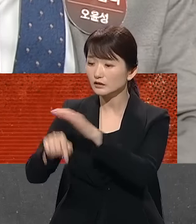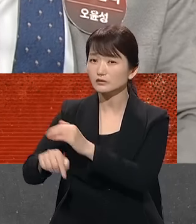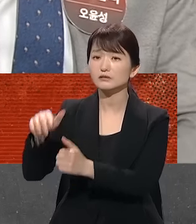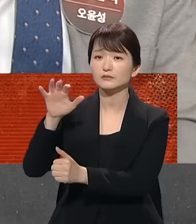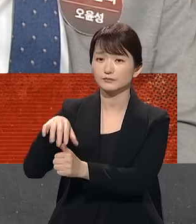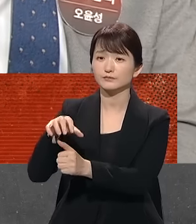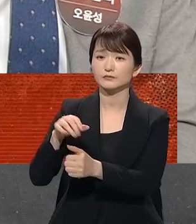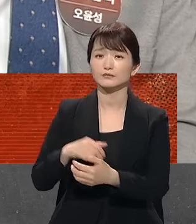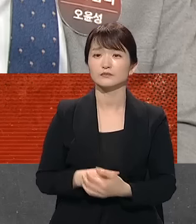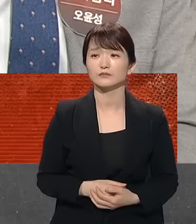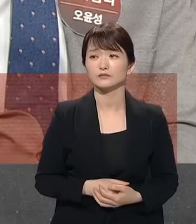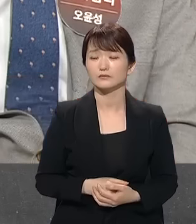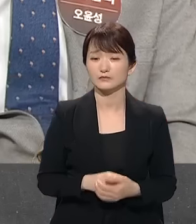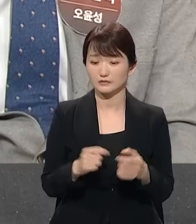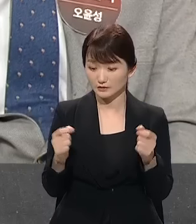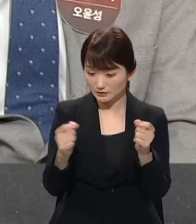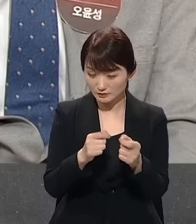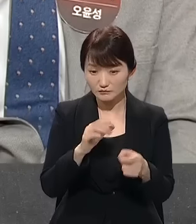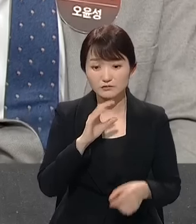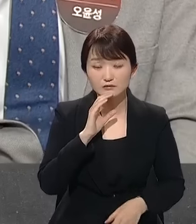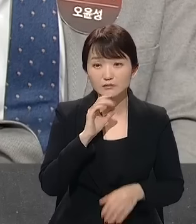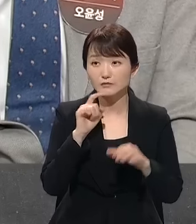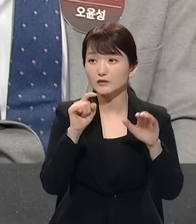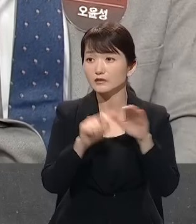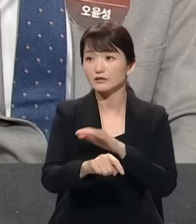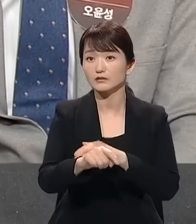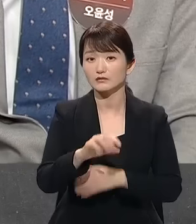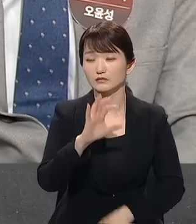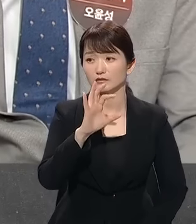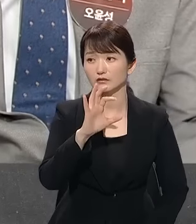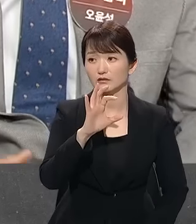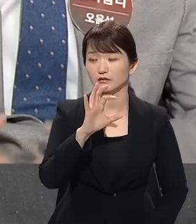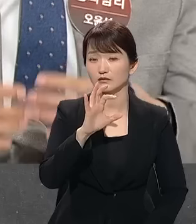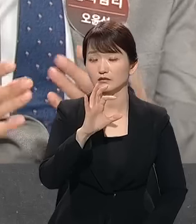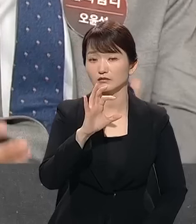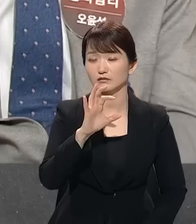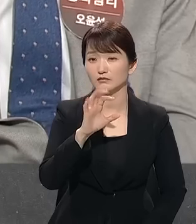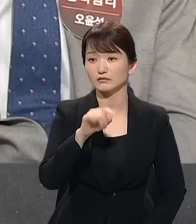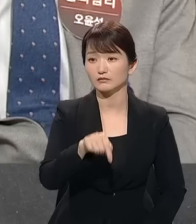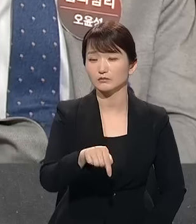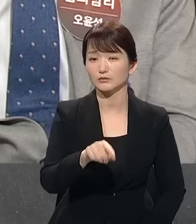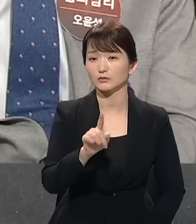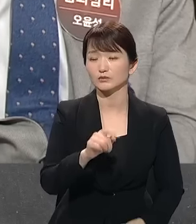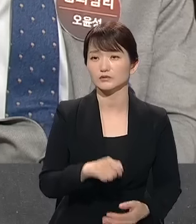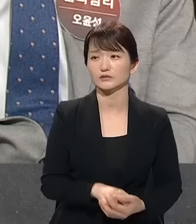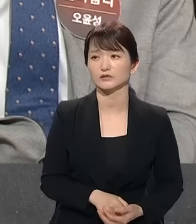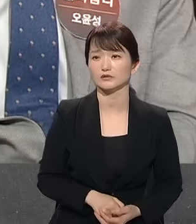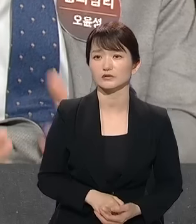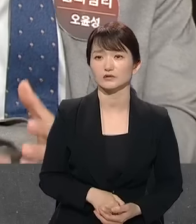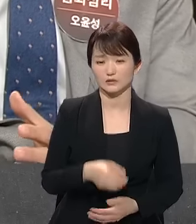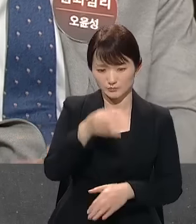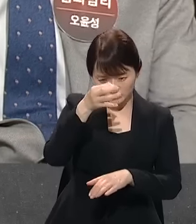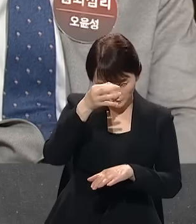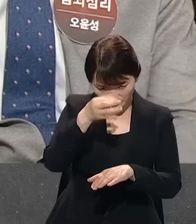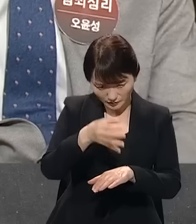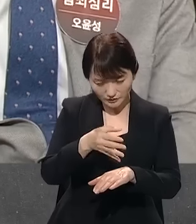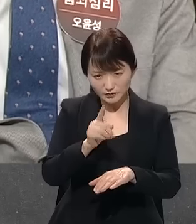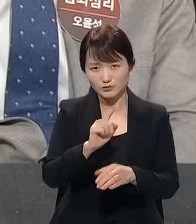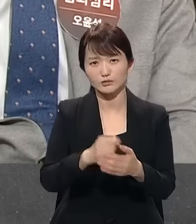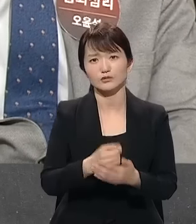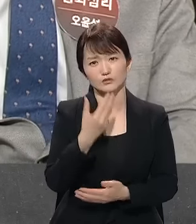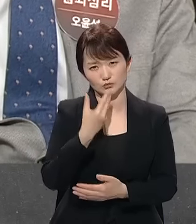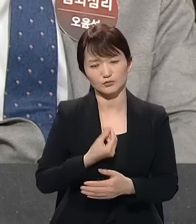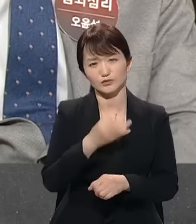인근 카페 가더라도 거기에 뭐 무슨 화장실 전용한 것도 아니고 어차피 미안하다고 하고 난 뒤에 또 음료수 마셔야 될 거